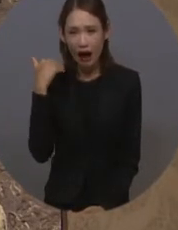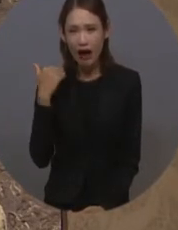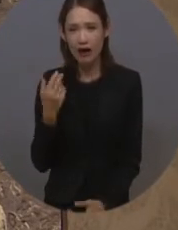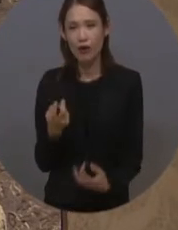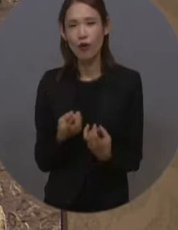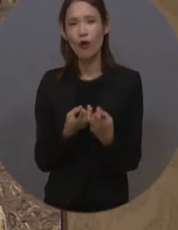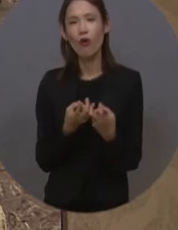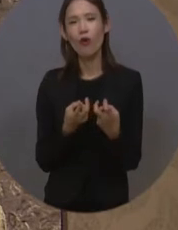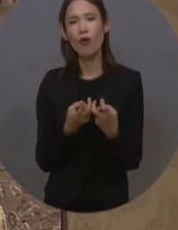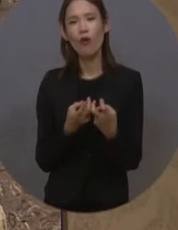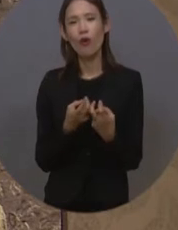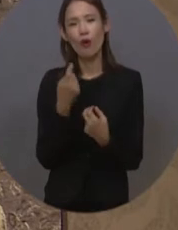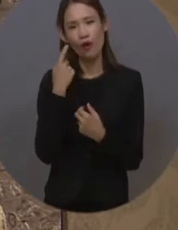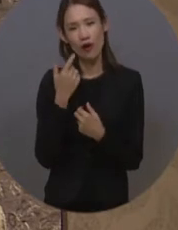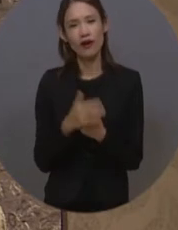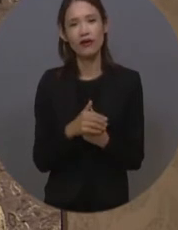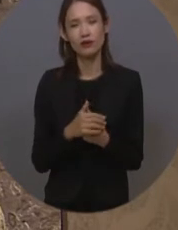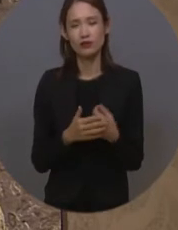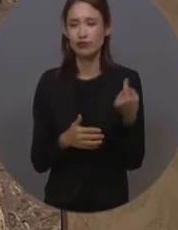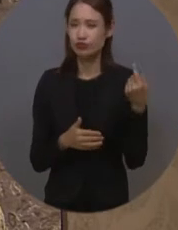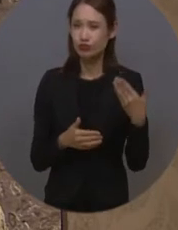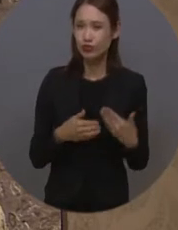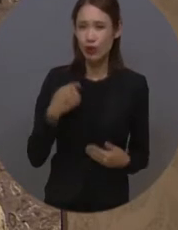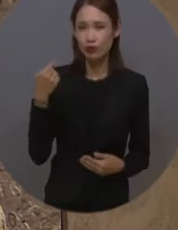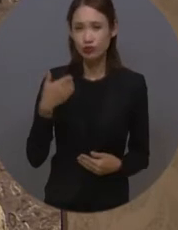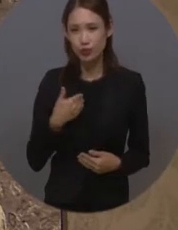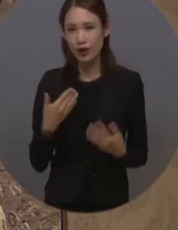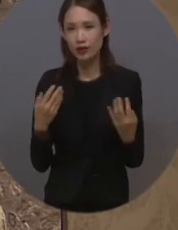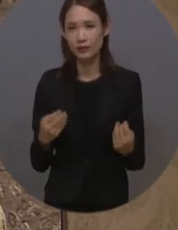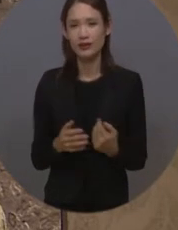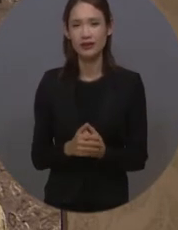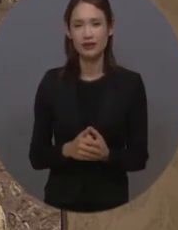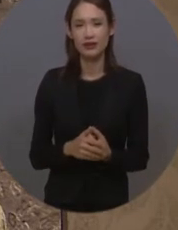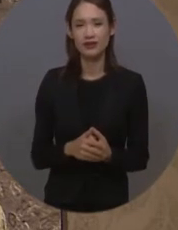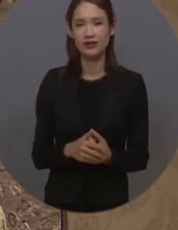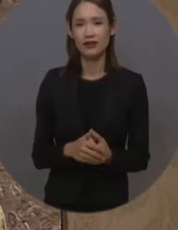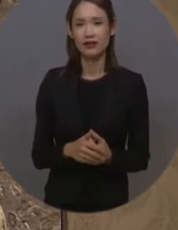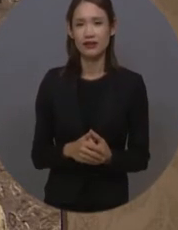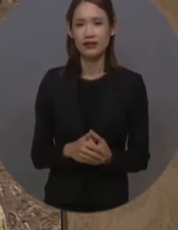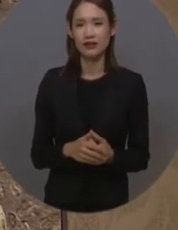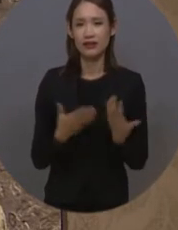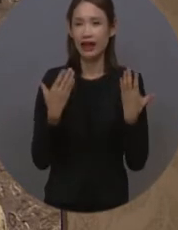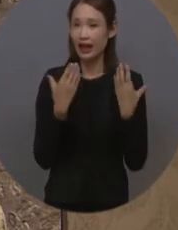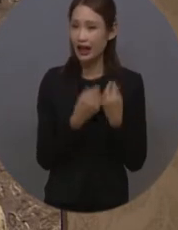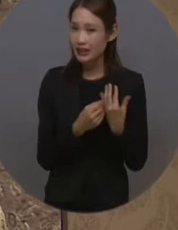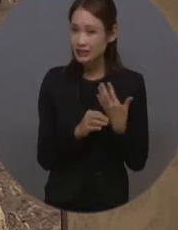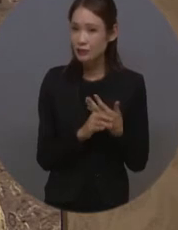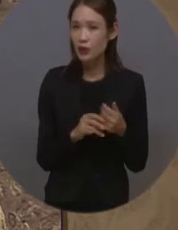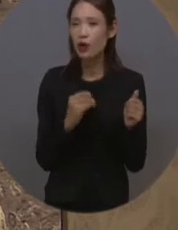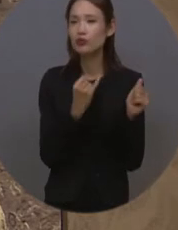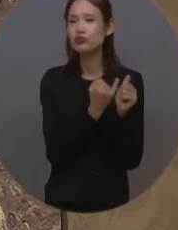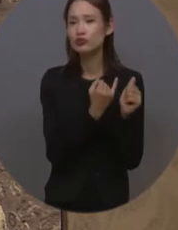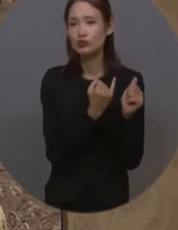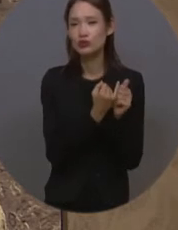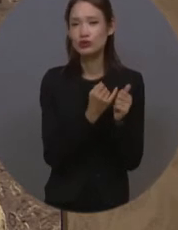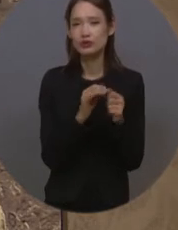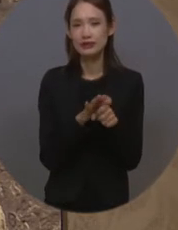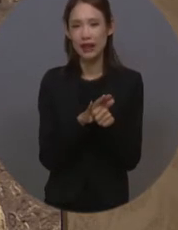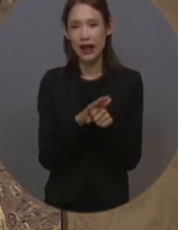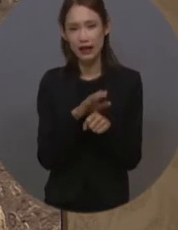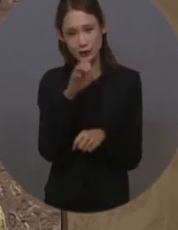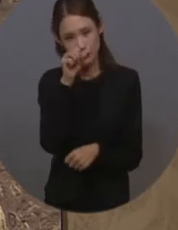이렇게 물어보시는 분이 많은데. 네. 그렇잖아요. 부부들도 사랑한다, 좋아한다, 늘